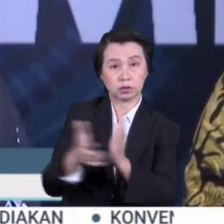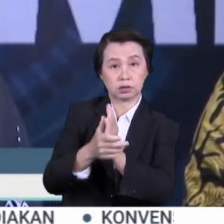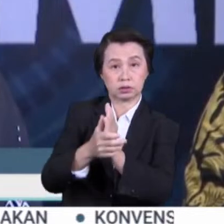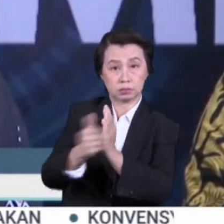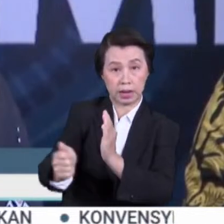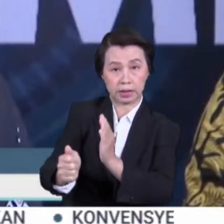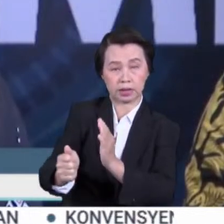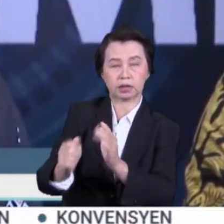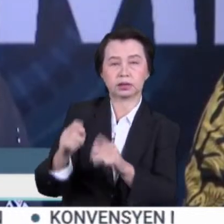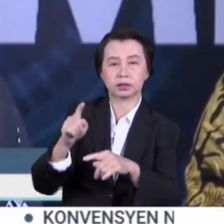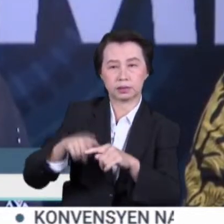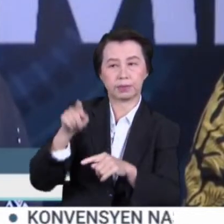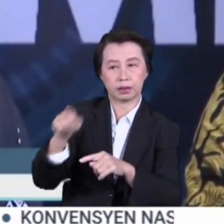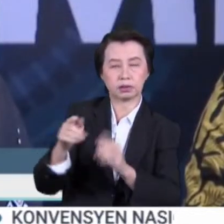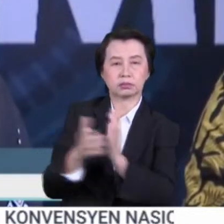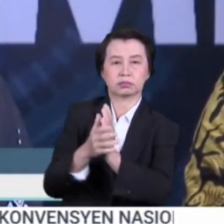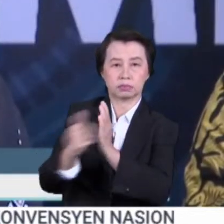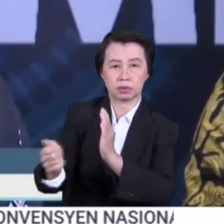Jadi bila kita